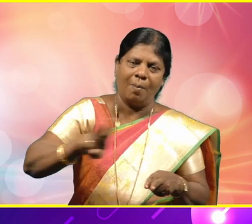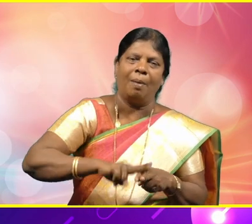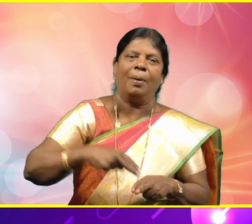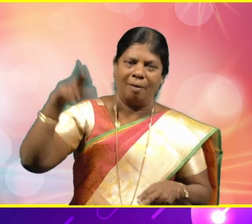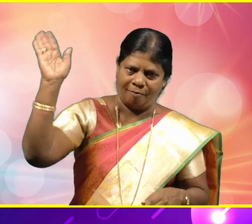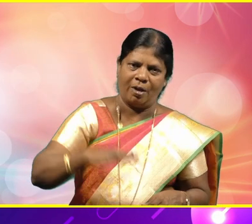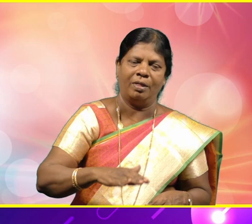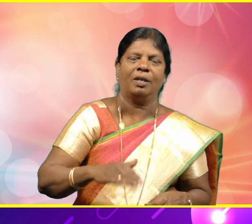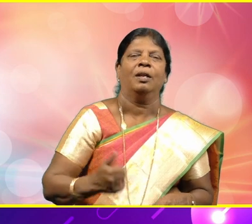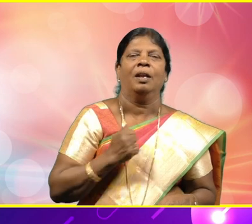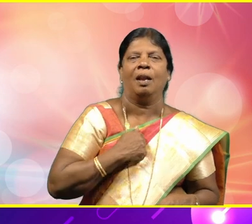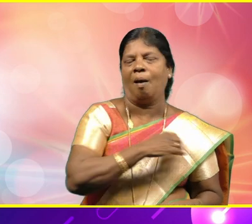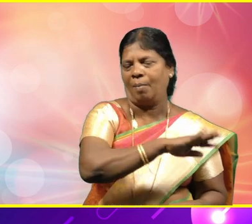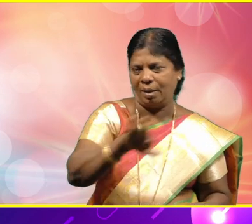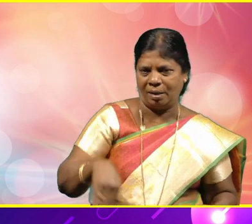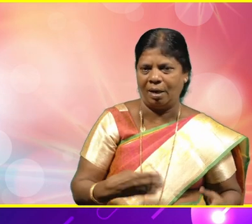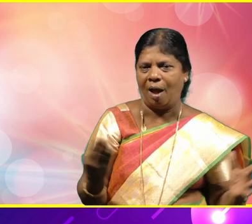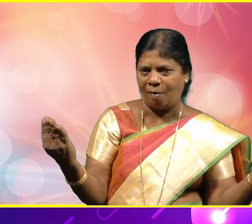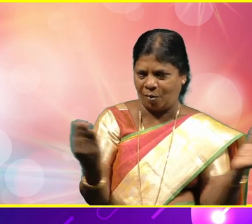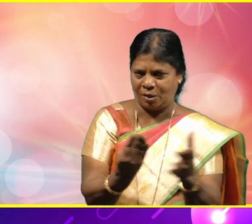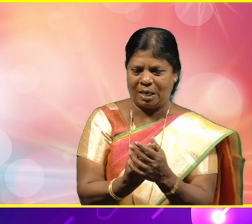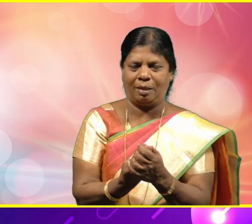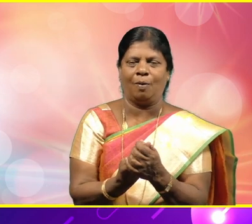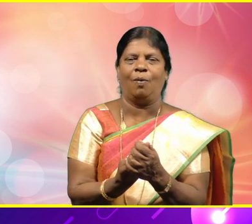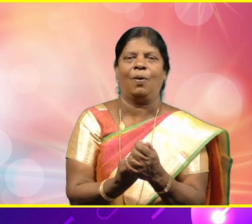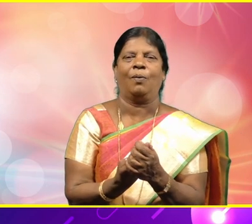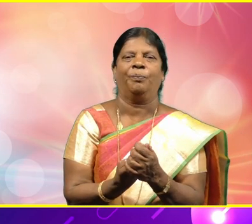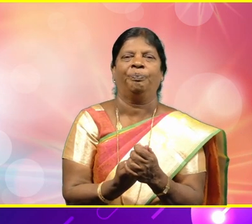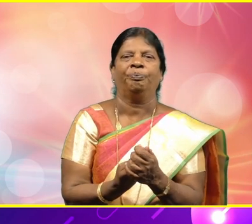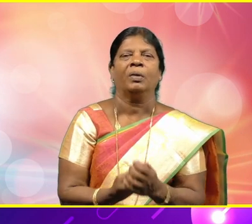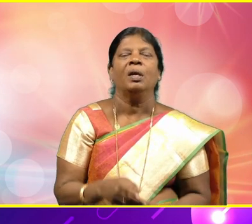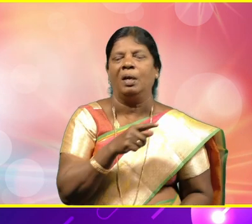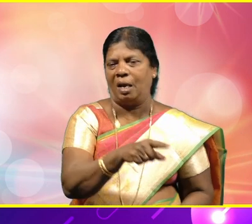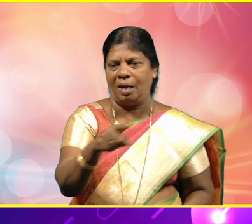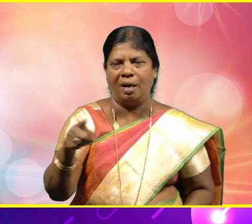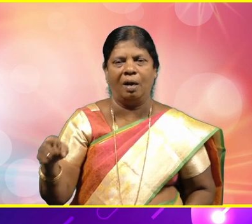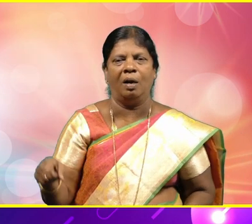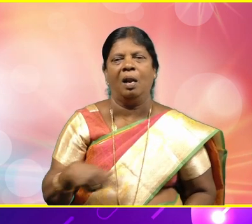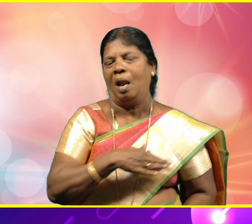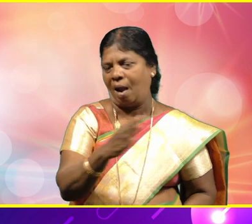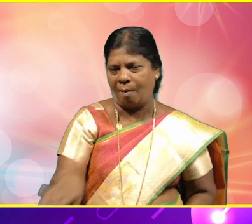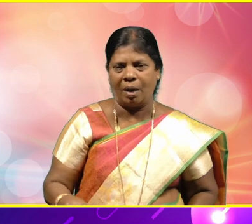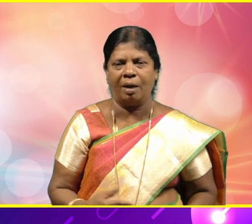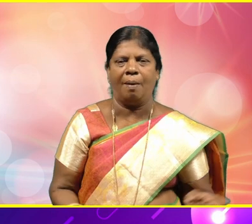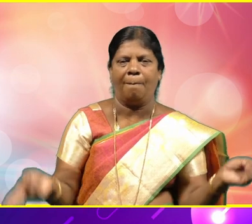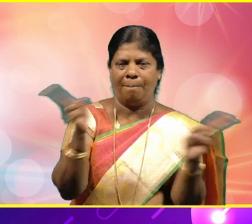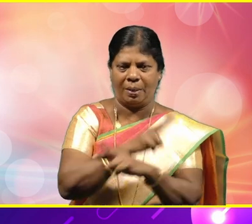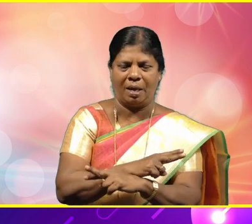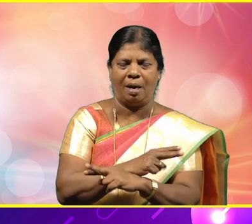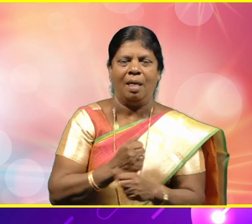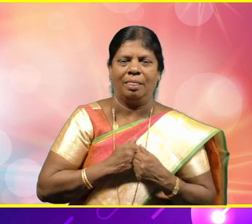அவர் திரும்ப வந்து நம்மை அவரோடு சேர்த்து கொள்வார். ஆகவே நீங்கள்